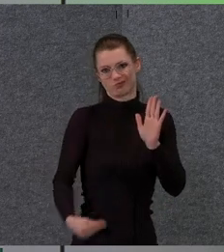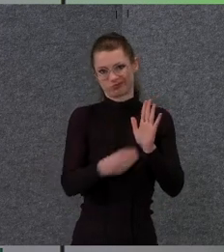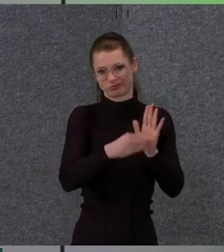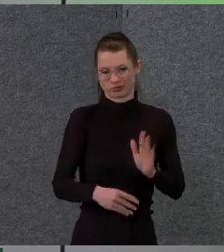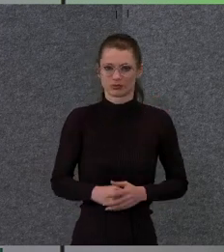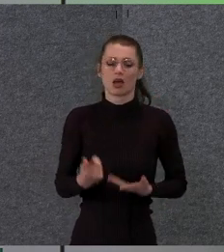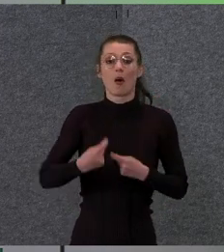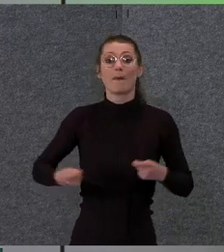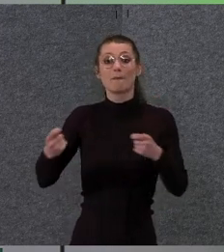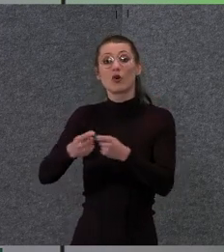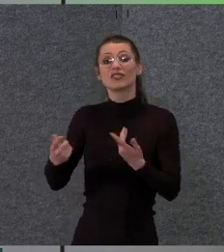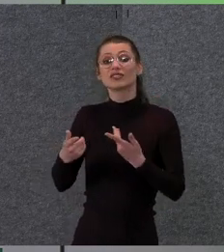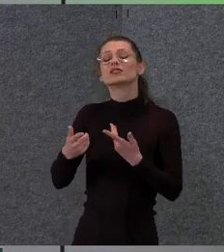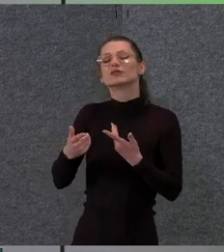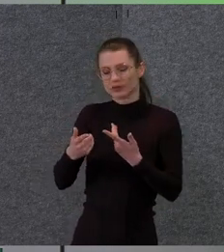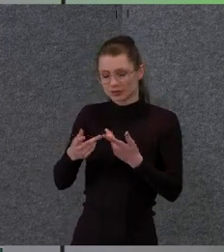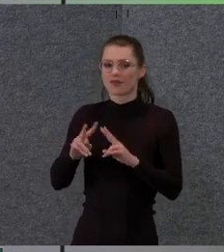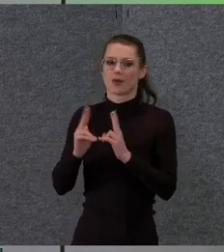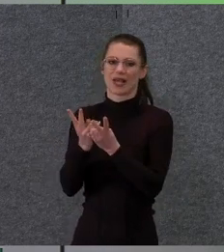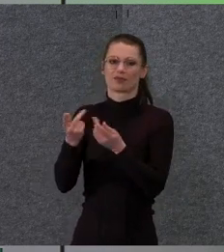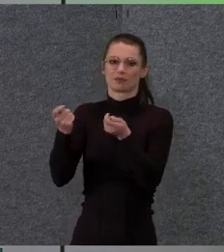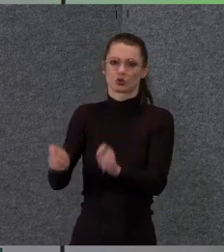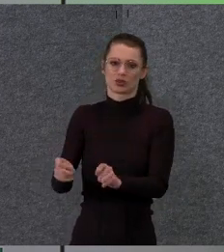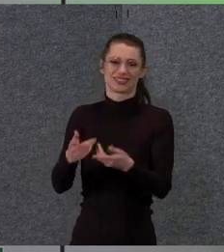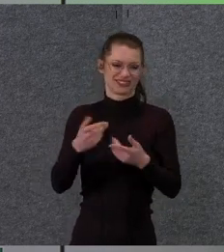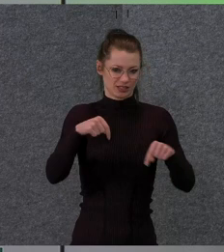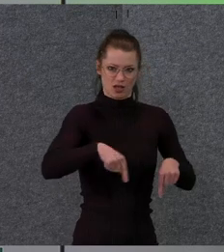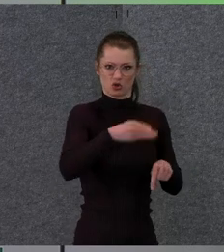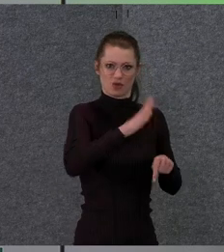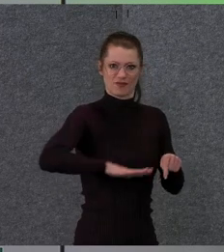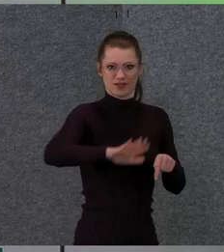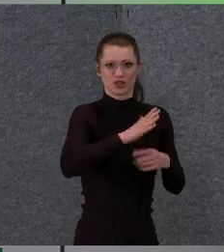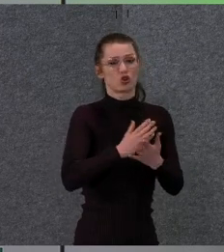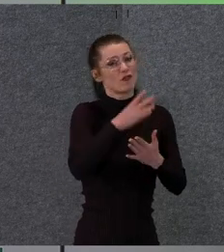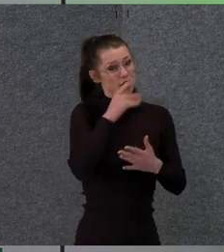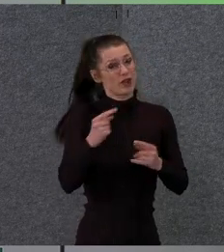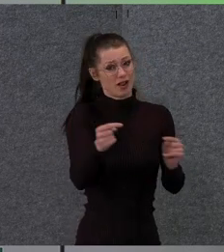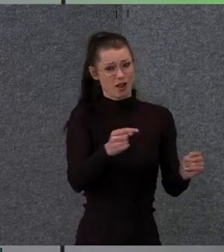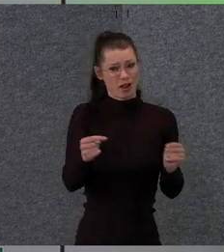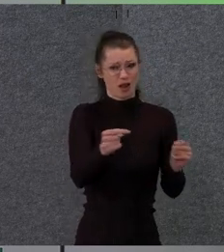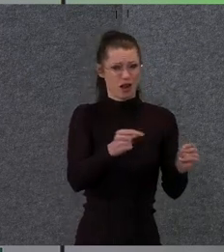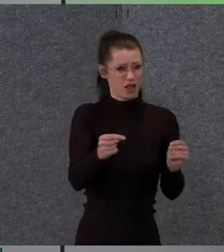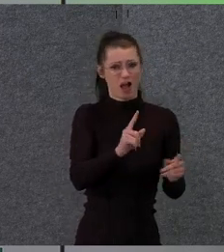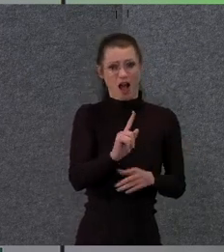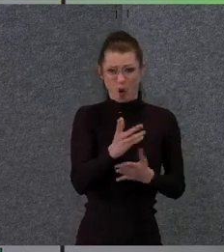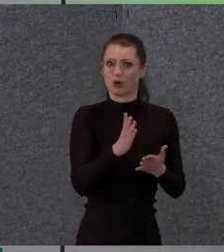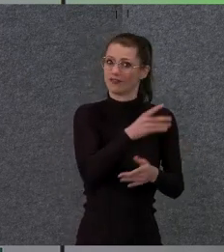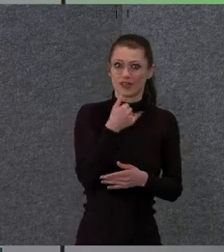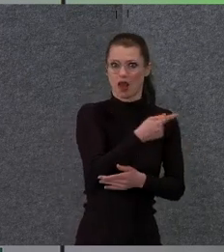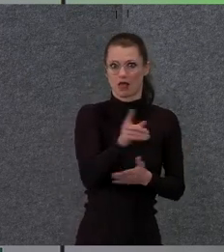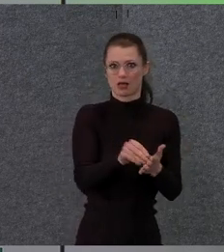beschlossen hat, eine sehr, sehr lange Zeit der Debatte gerade auch für uns in NRW gegeben, an denen sich viele beteiligt haben.